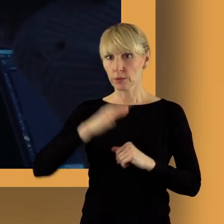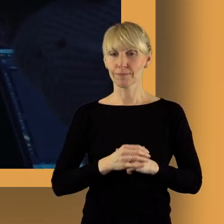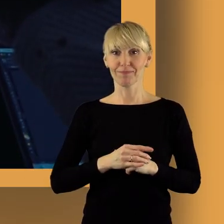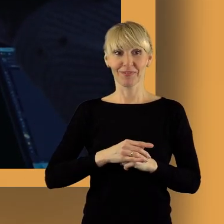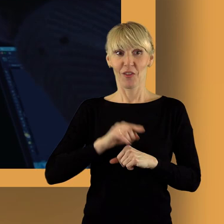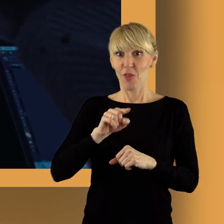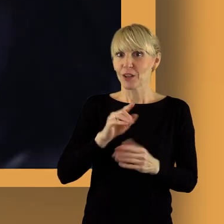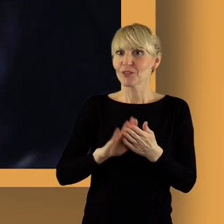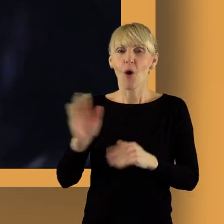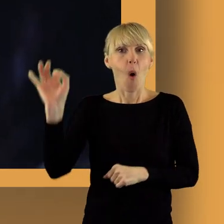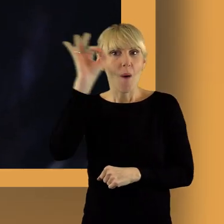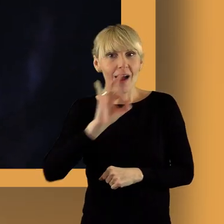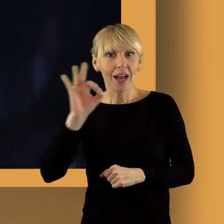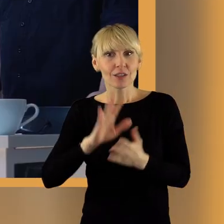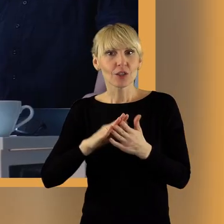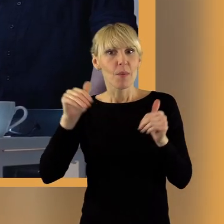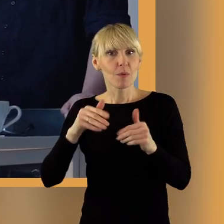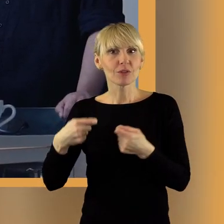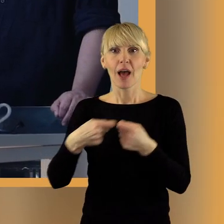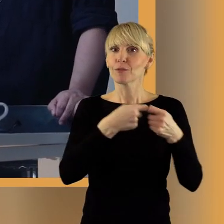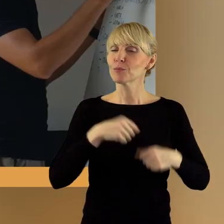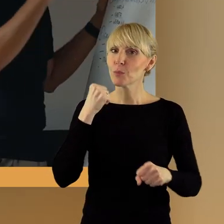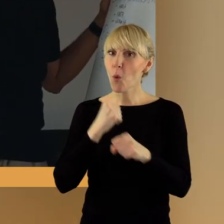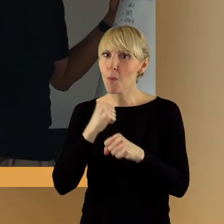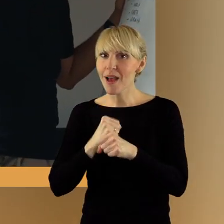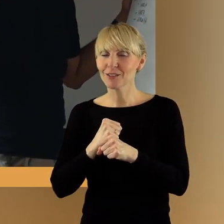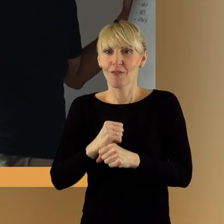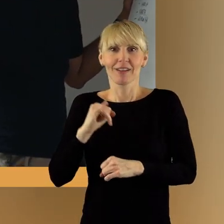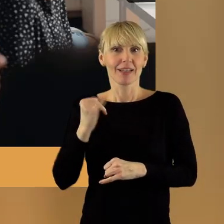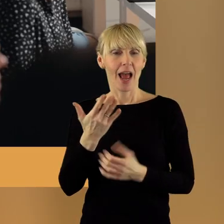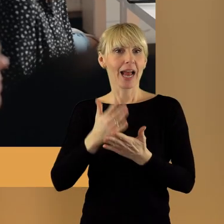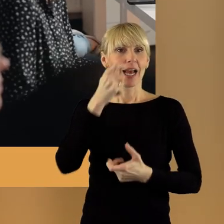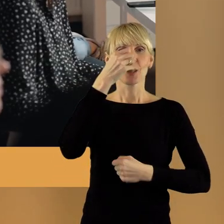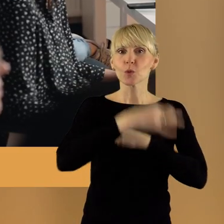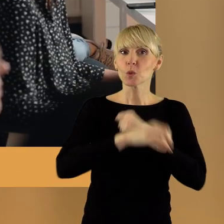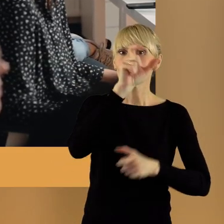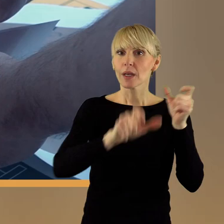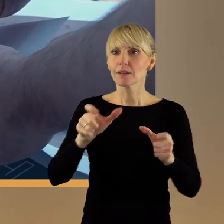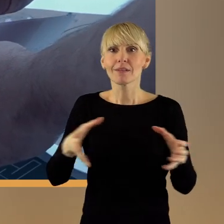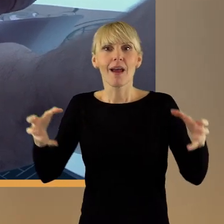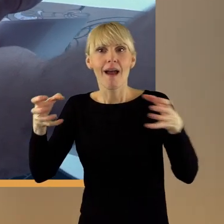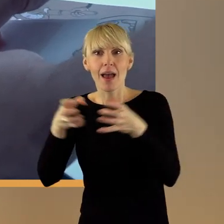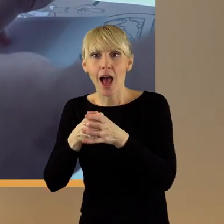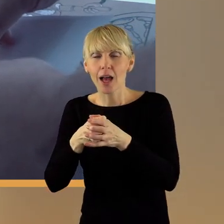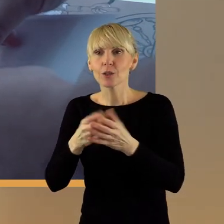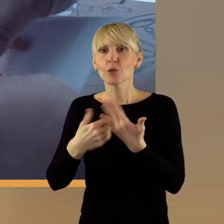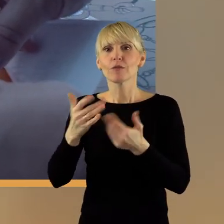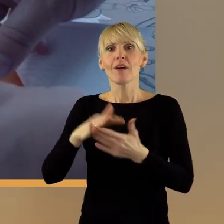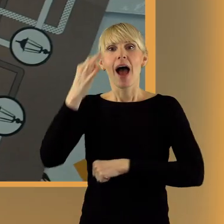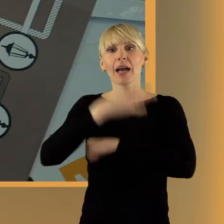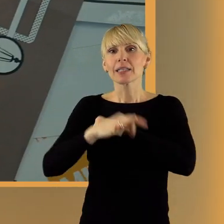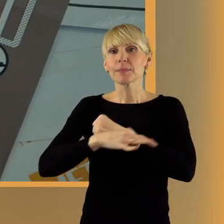to fajna okazja, żeby móc popracować również z ludźmi z uczelni poza uczelnią, bo w Akademickim Centrum